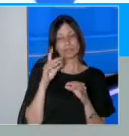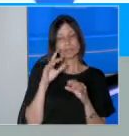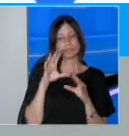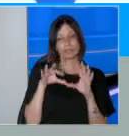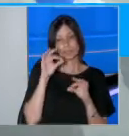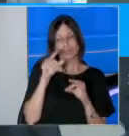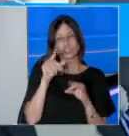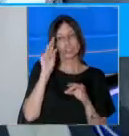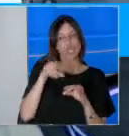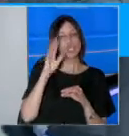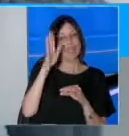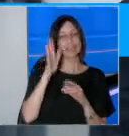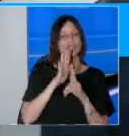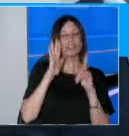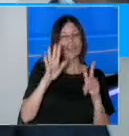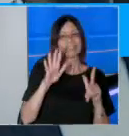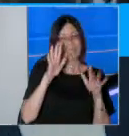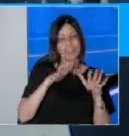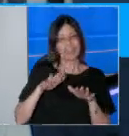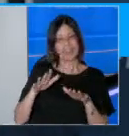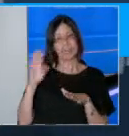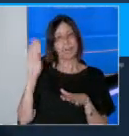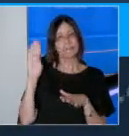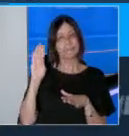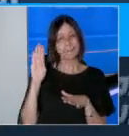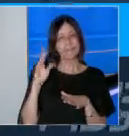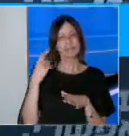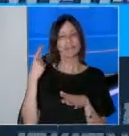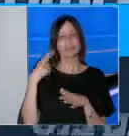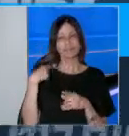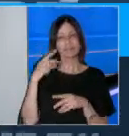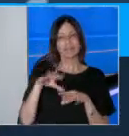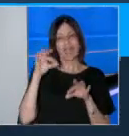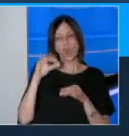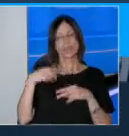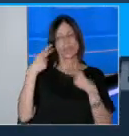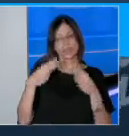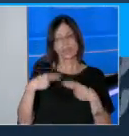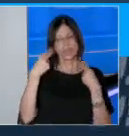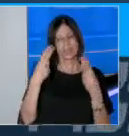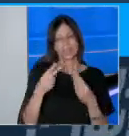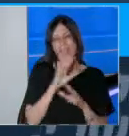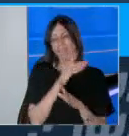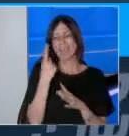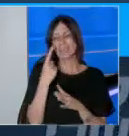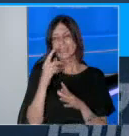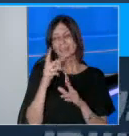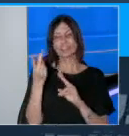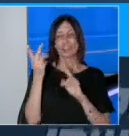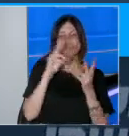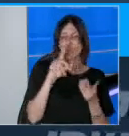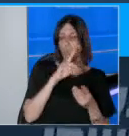שמקבל 17 מנדטים. נתניהו במהלך כל שוב בחירות אחר בחירות, אף אחד בצד השני לא נוצח